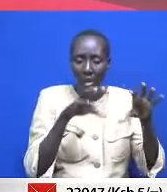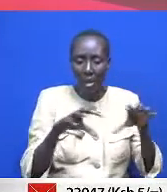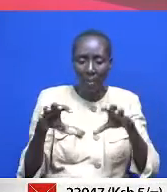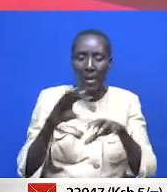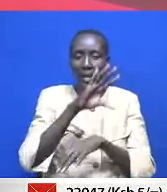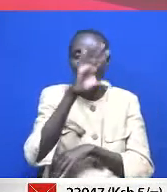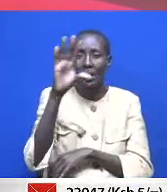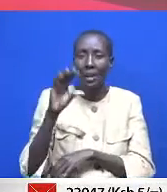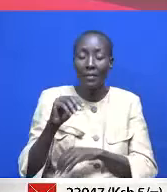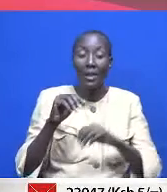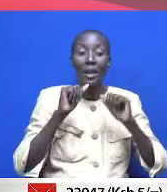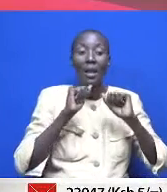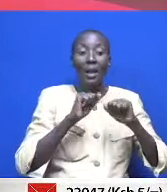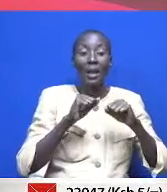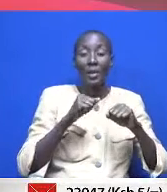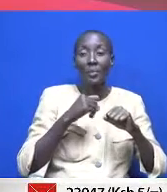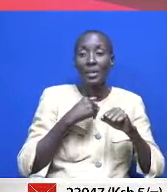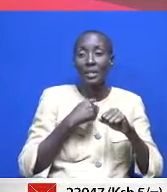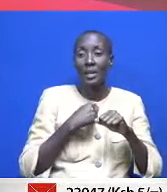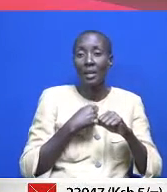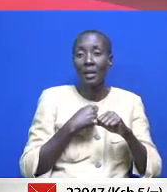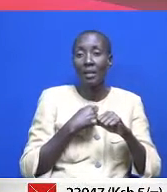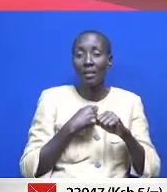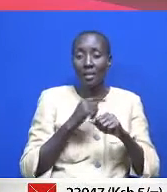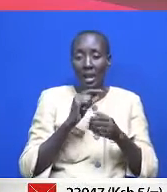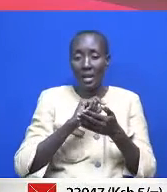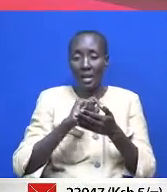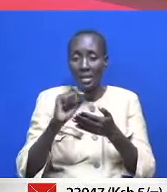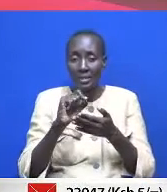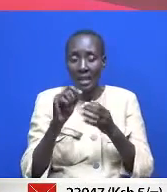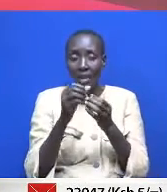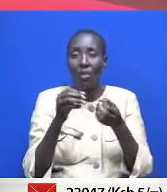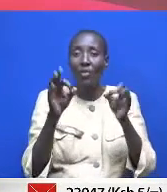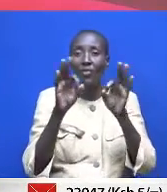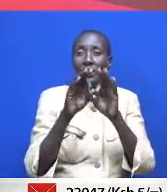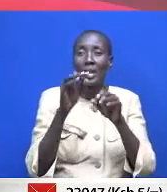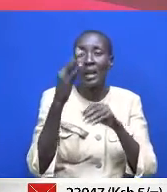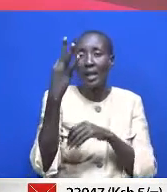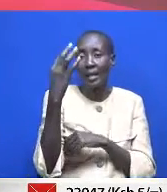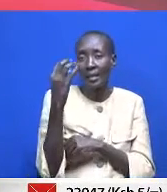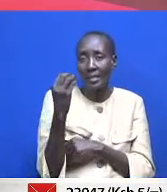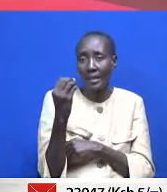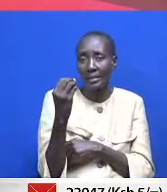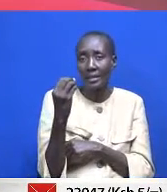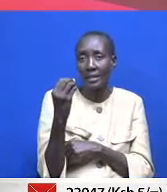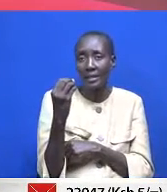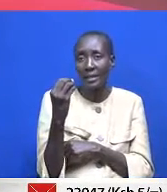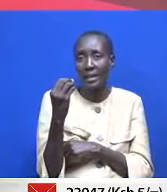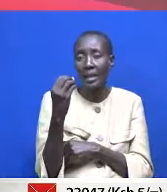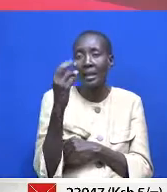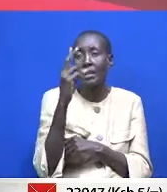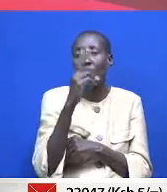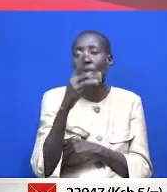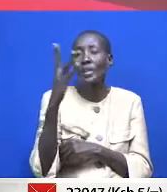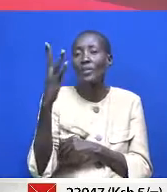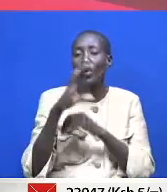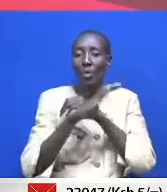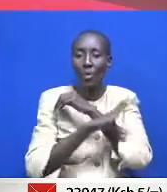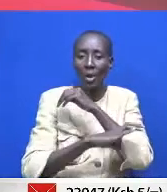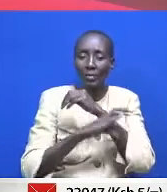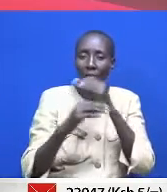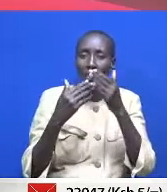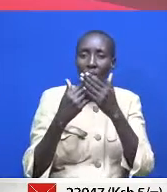makubaliano yaliweza kukubaliwa ama yaliweza kusainiwa kirasmi tarehe 30, na nchi 24 hapo awali